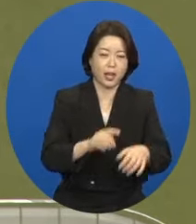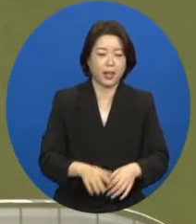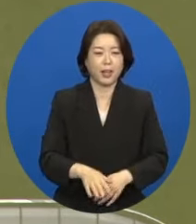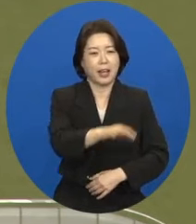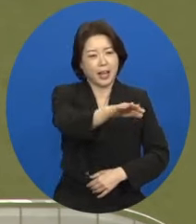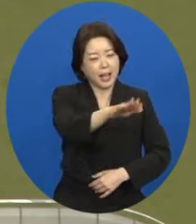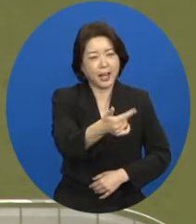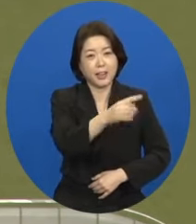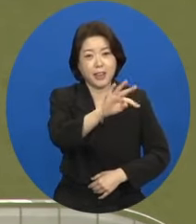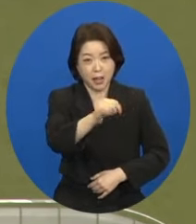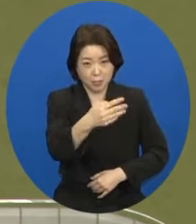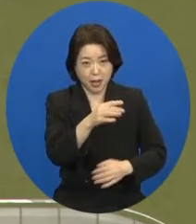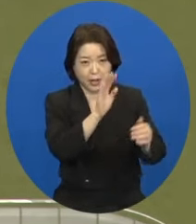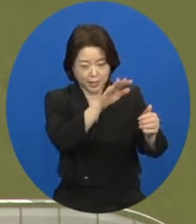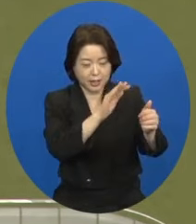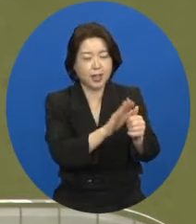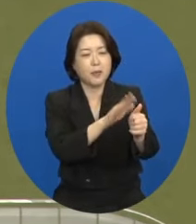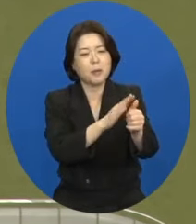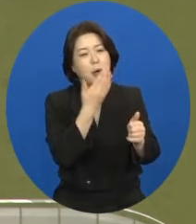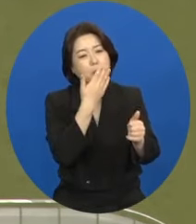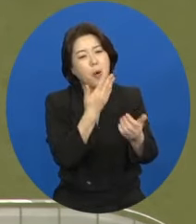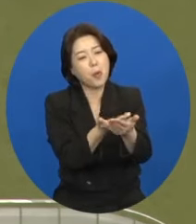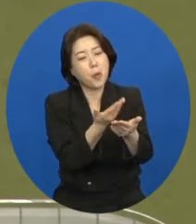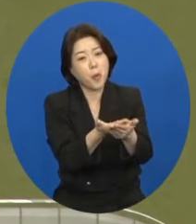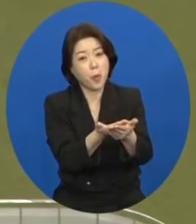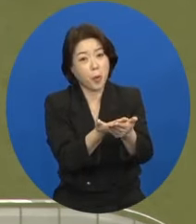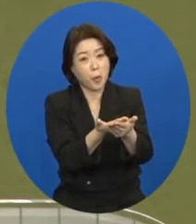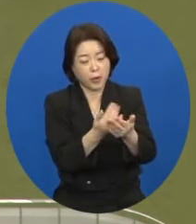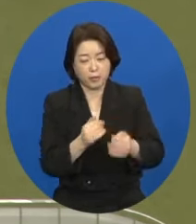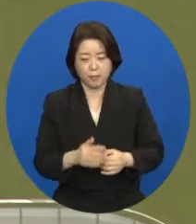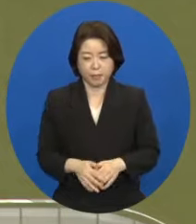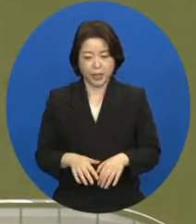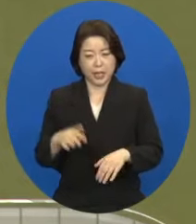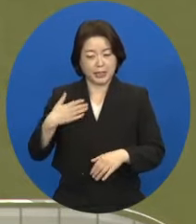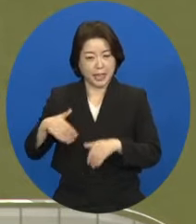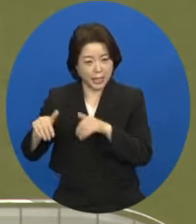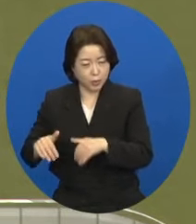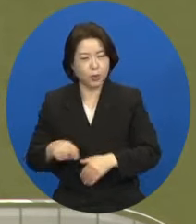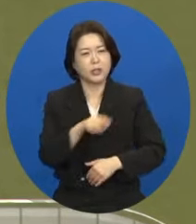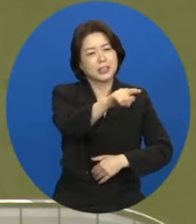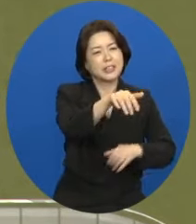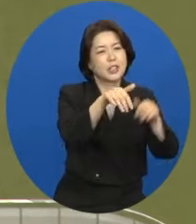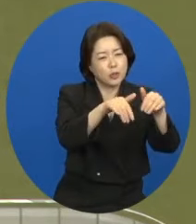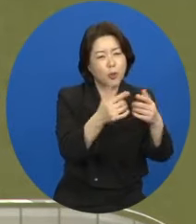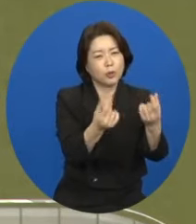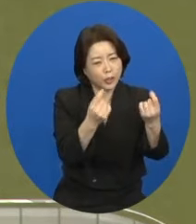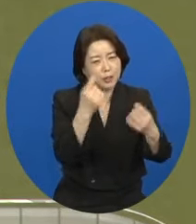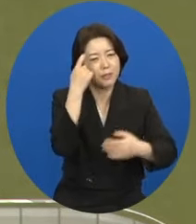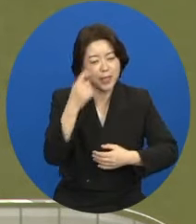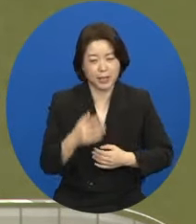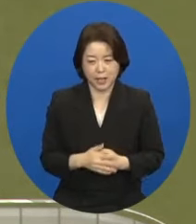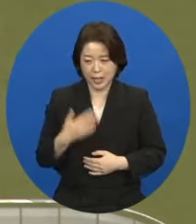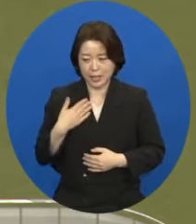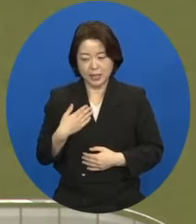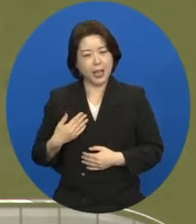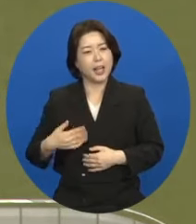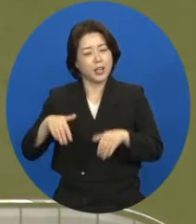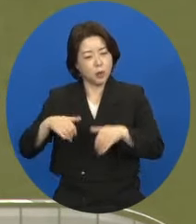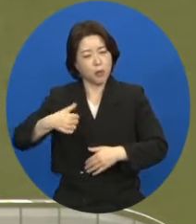음식을 좀 달라는 거예요. 그래서 우리의 종들을 당신의 종처럼 여겨주시고 다윗을 당신의 아들같이